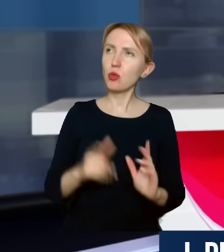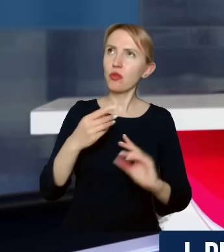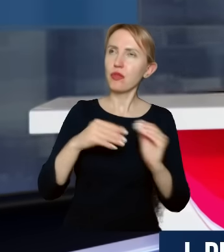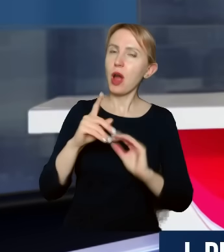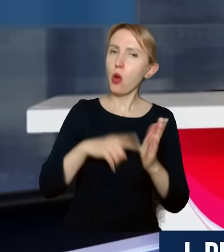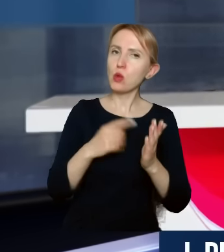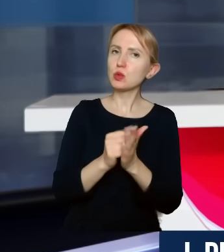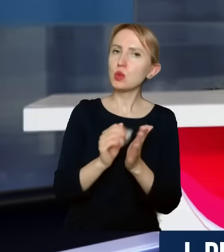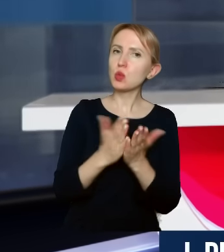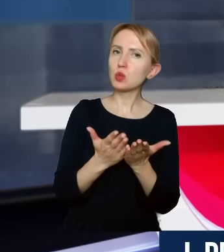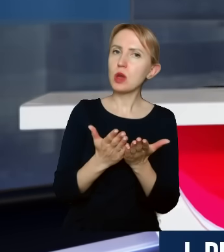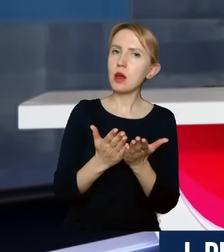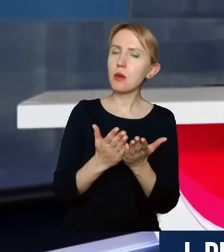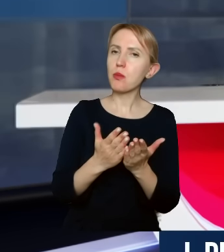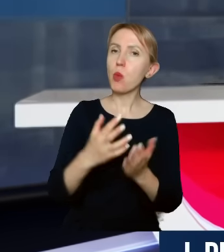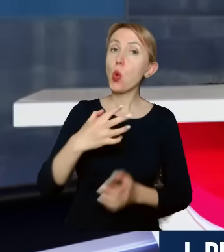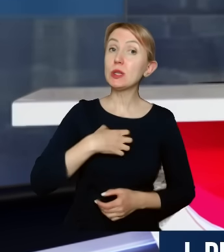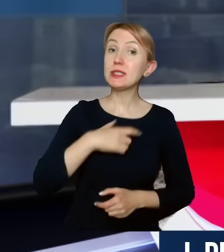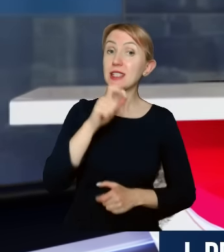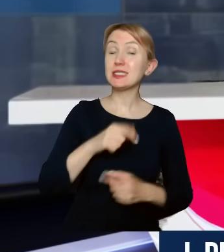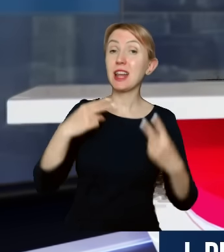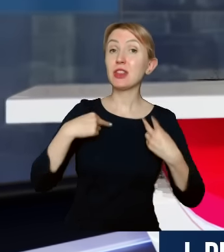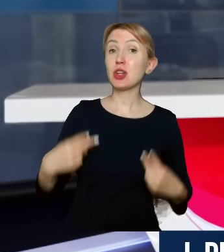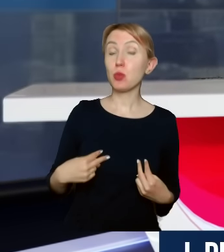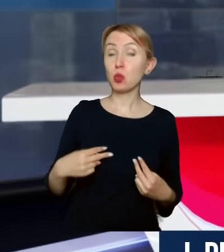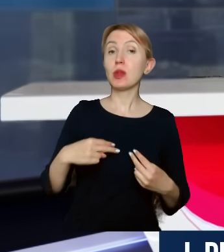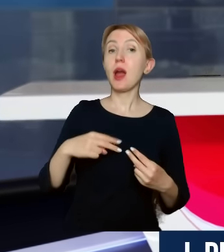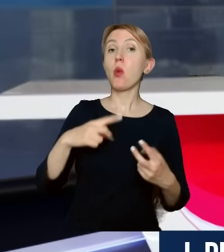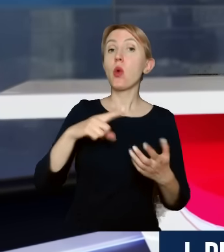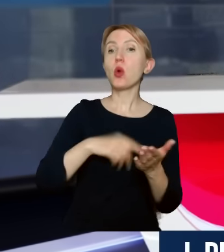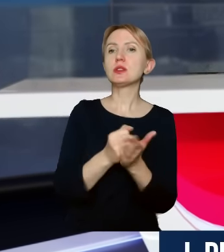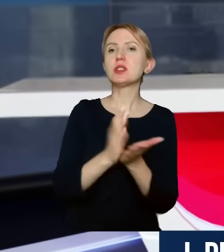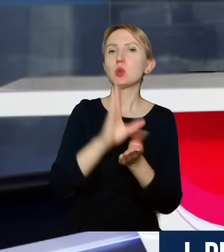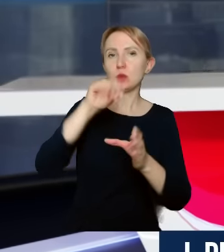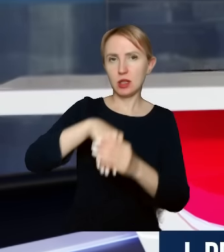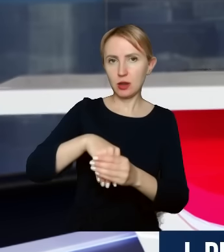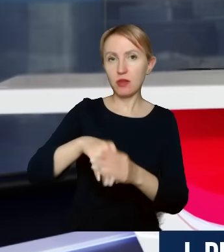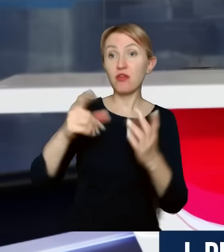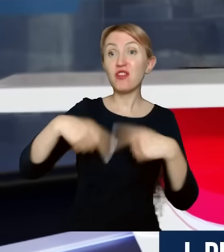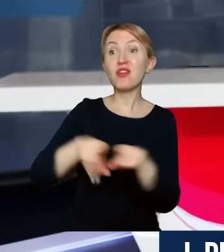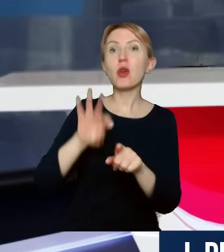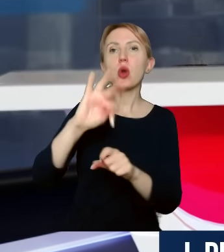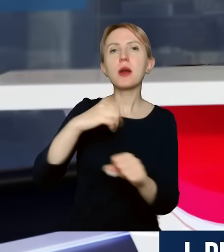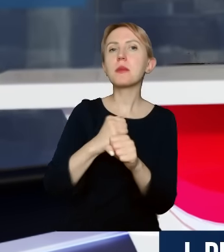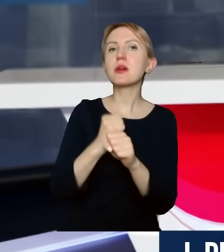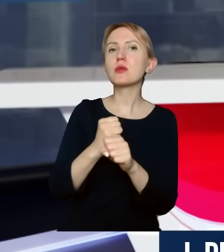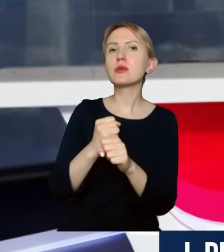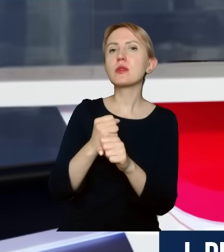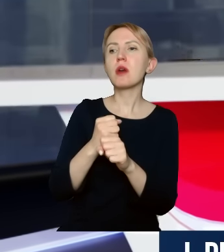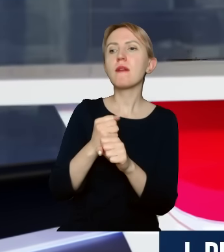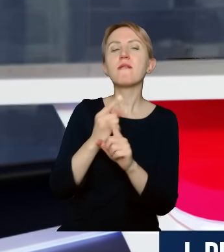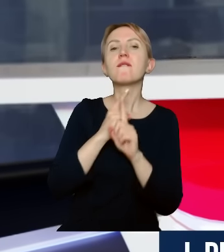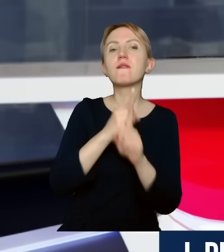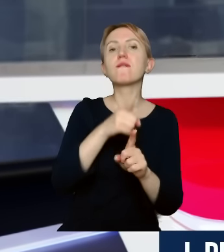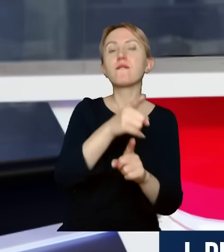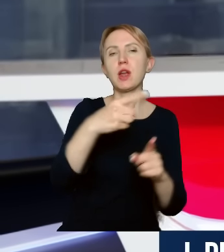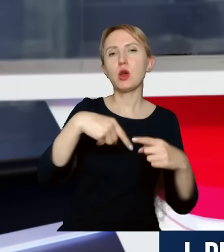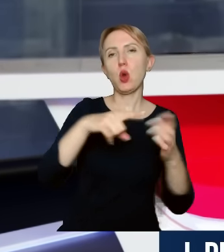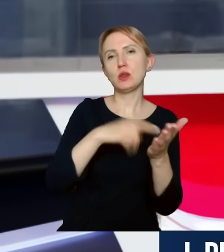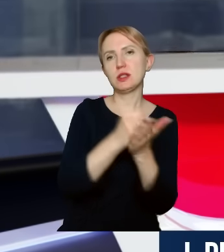że sędzia Trybunału Konstytucyjnego w pełnieniu swojego urzędu podlega tylko konstytucji. I nie może